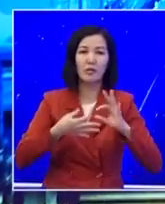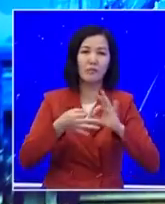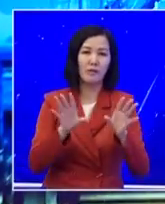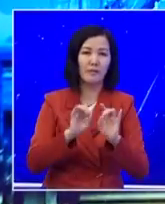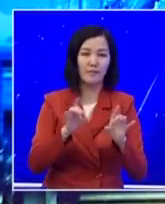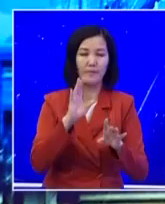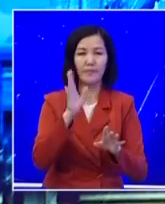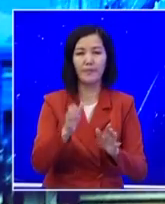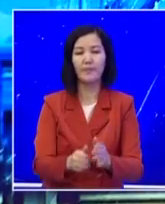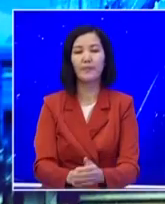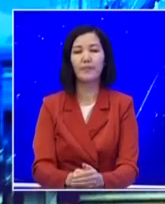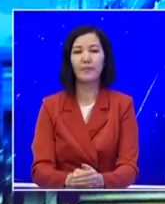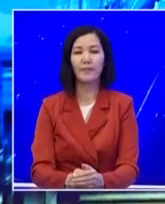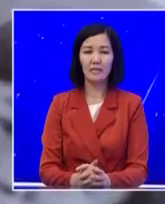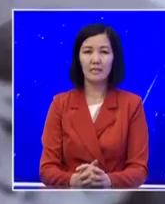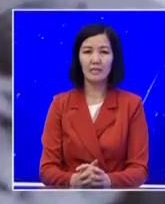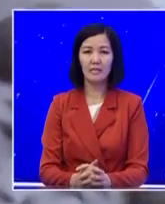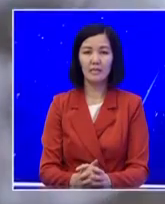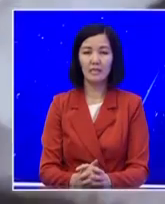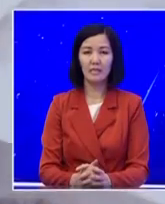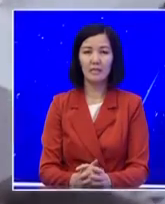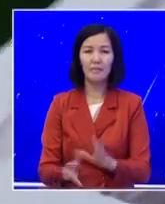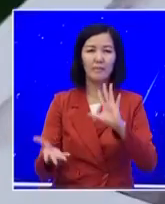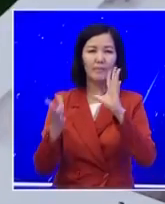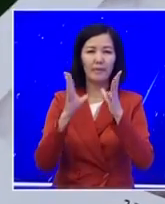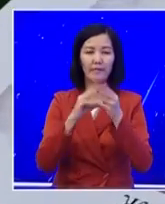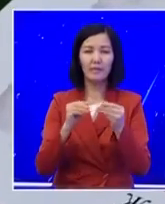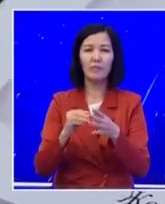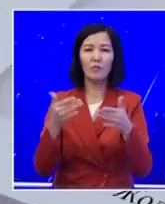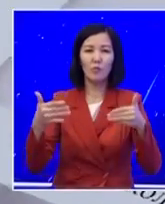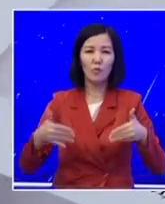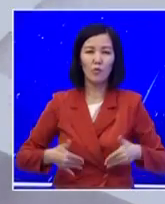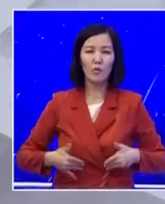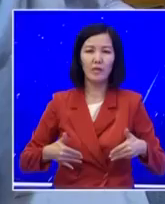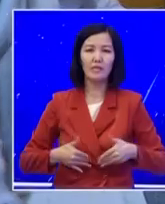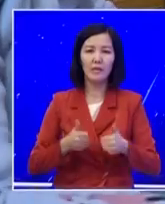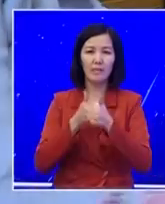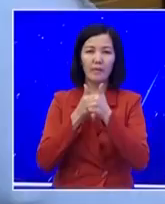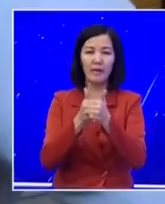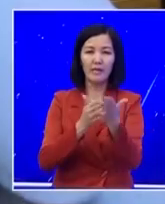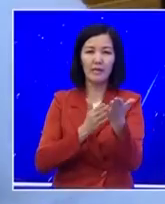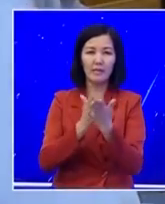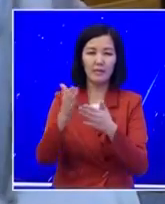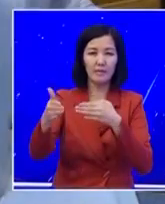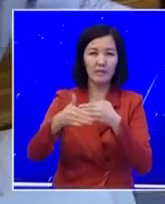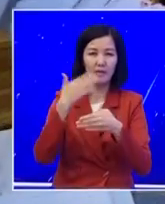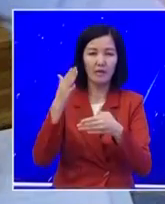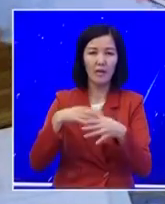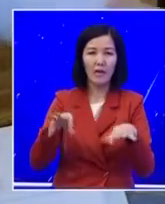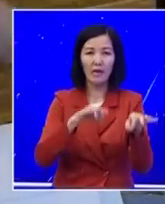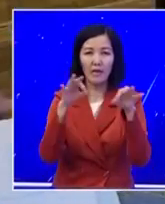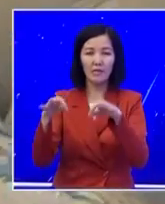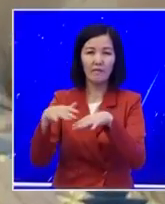Присяжная записала одну из них. Повсеместный голод, разруха, этническая чистка, нарушение традиционного уклада жизни кочевых